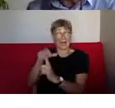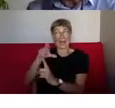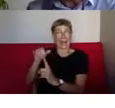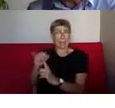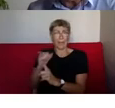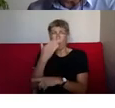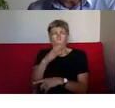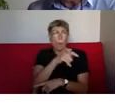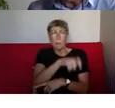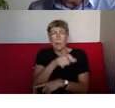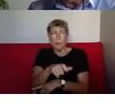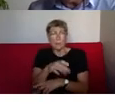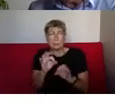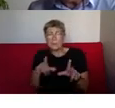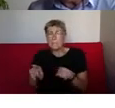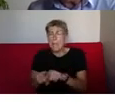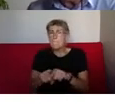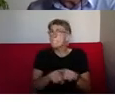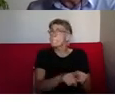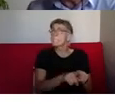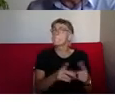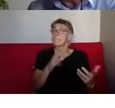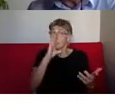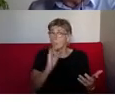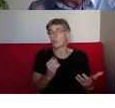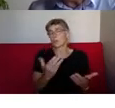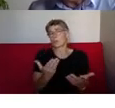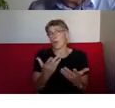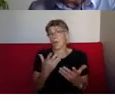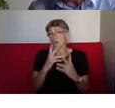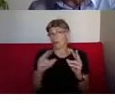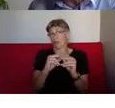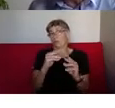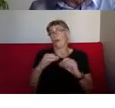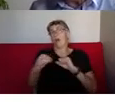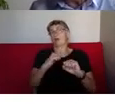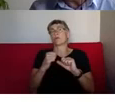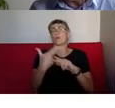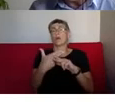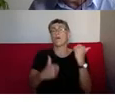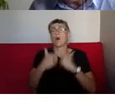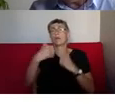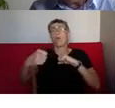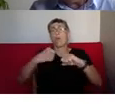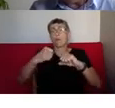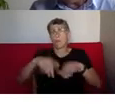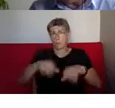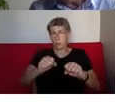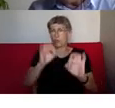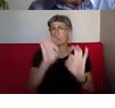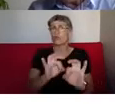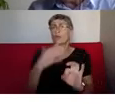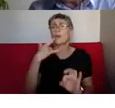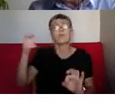tas d'autres candidats et c'est vraiment pourquoi je parle de cet Handi Move Emploi et que, effectivement, comme le demandait un